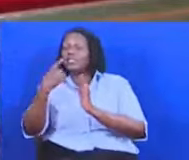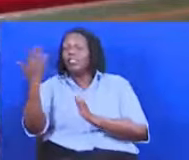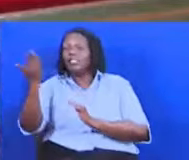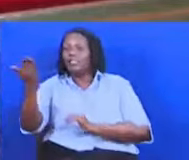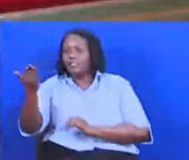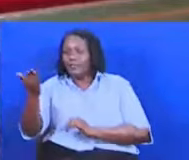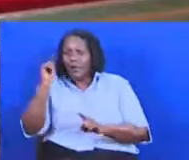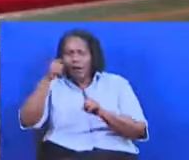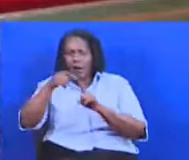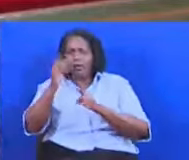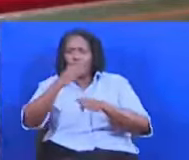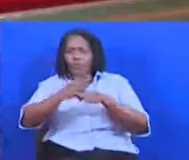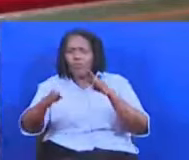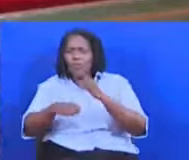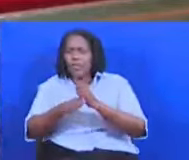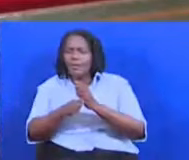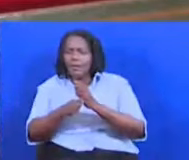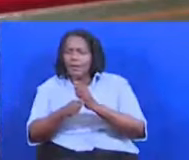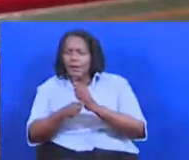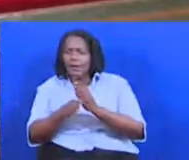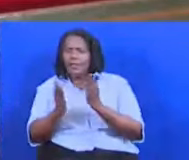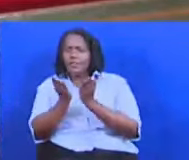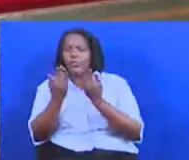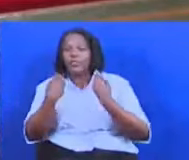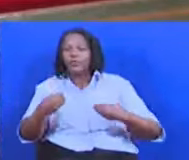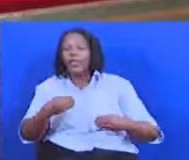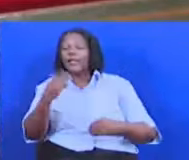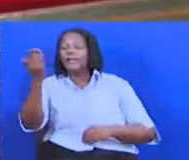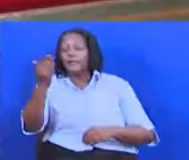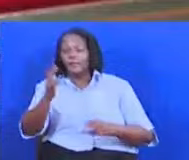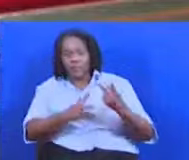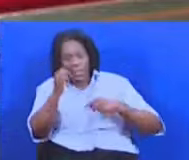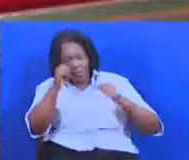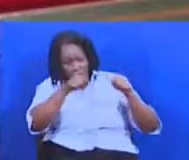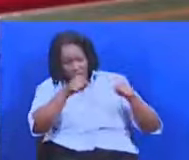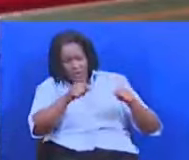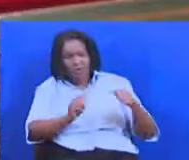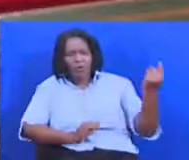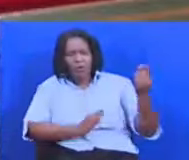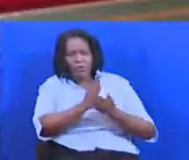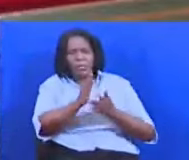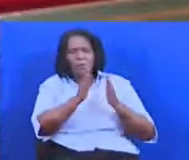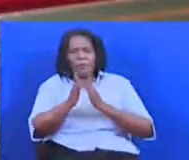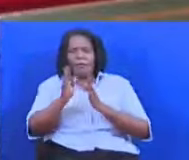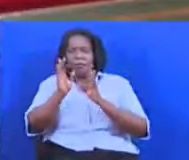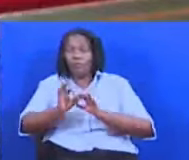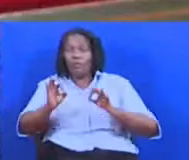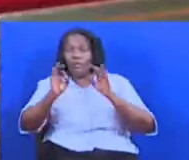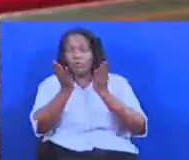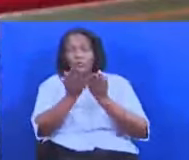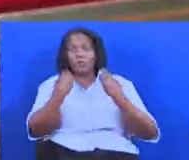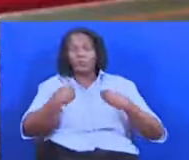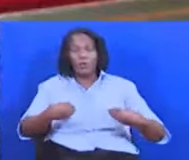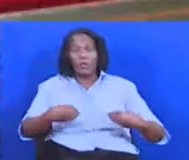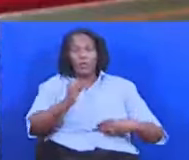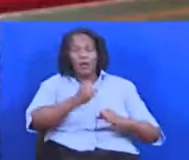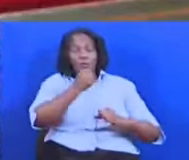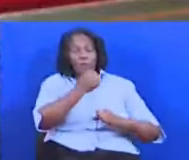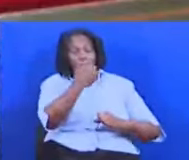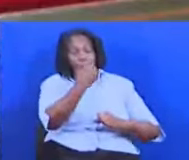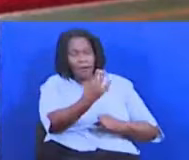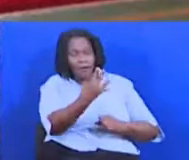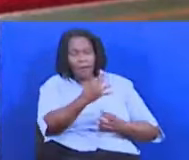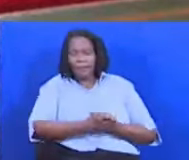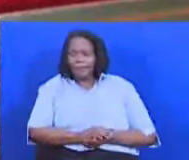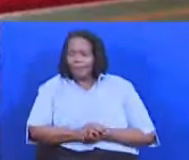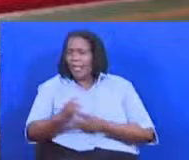kujenga shule katika kata hiyo kupitia mpango wa kuboresha elimu ya sekondari awamu ya 4. Aidha, kata ya Ngima